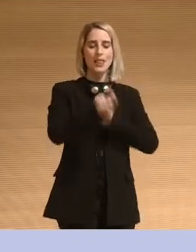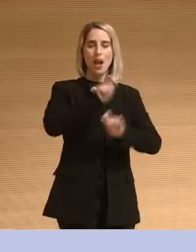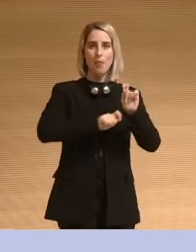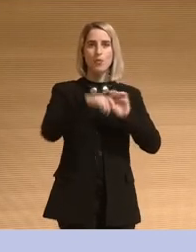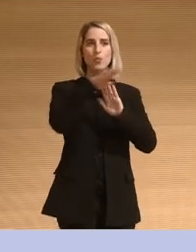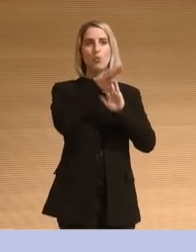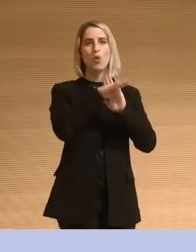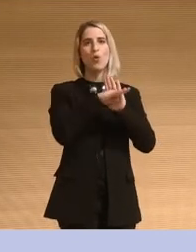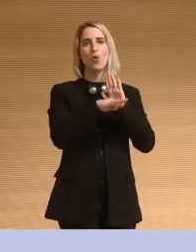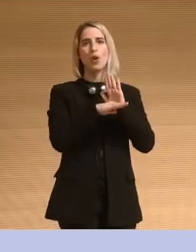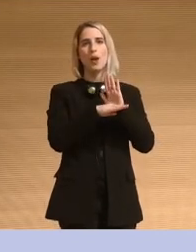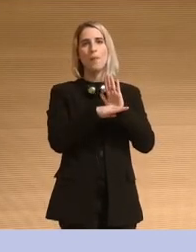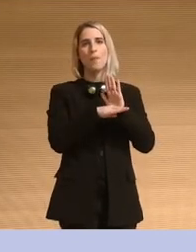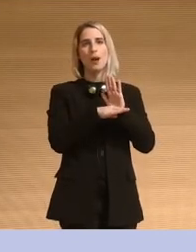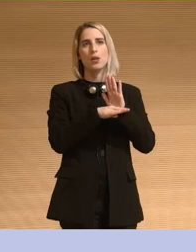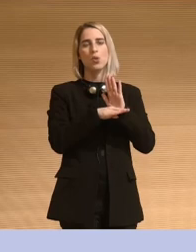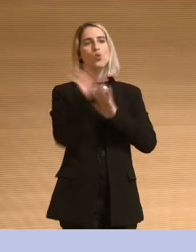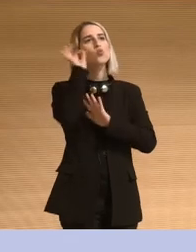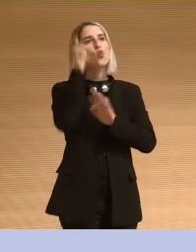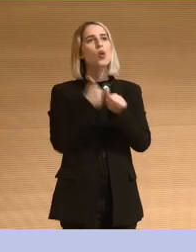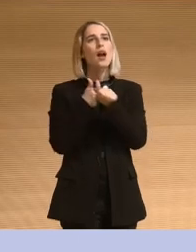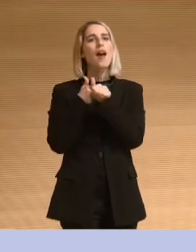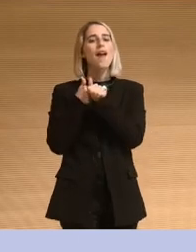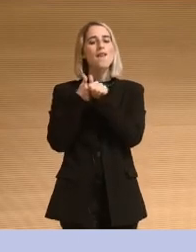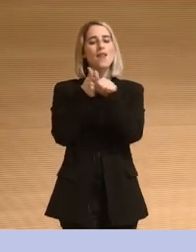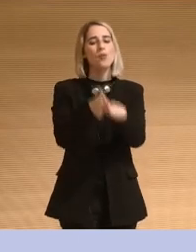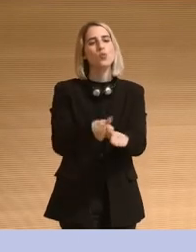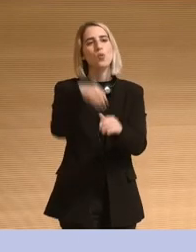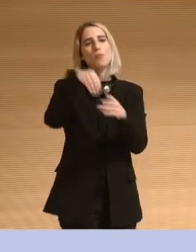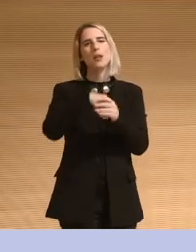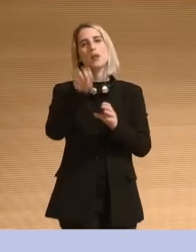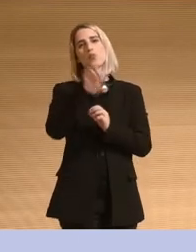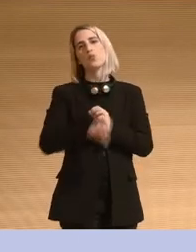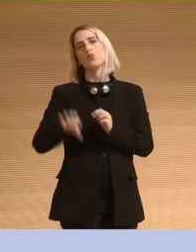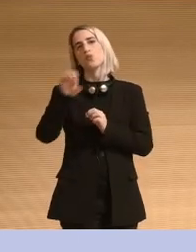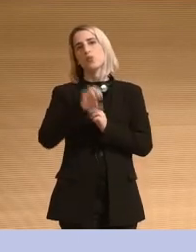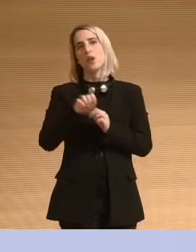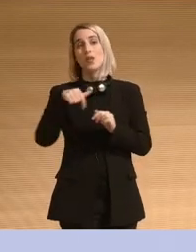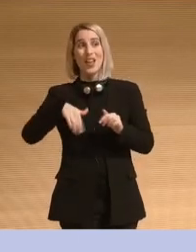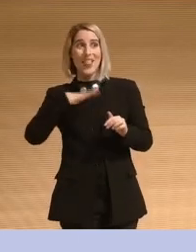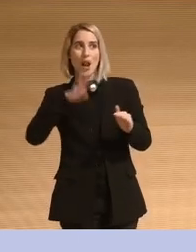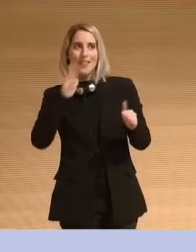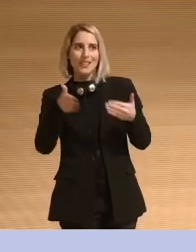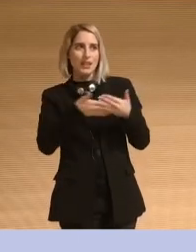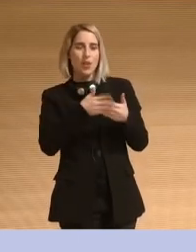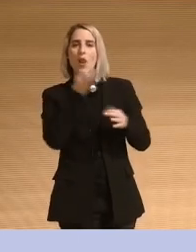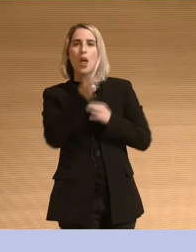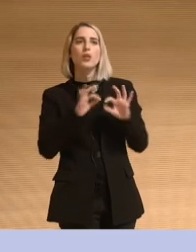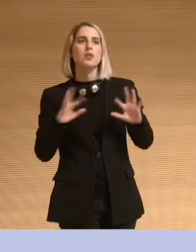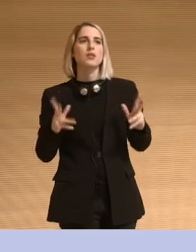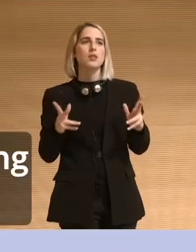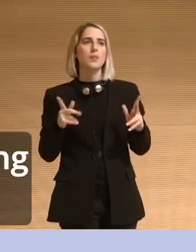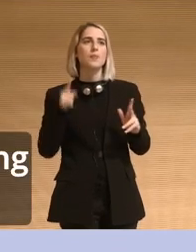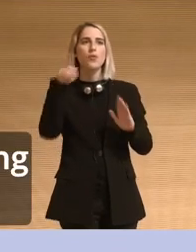προγραμμάτων για να εφαρμοστούν στα μουσεία. Θα τελειώσω λέγοντας ότι αυτό είναι ένα πολύ